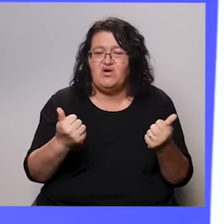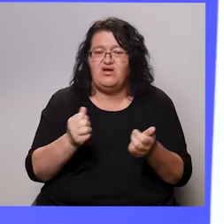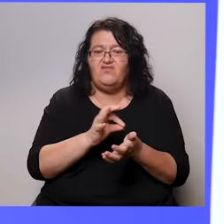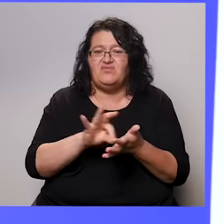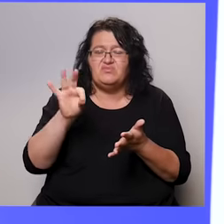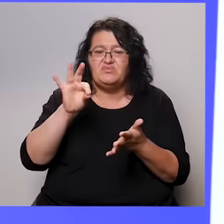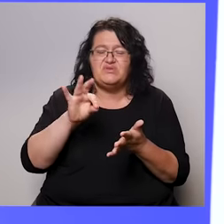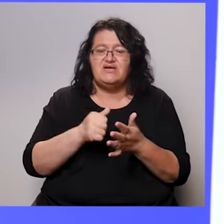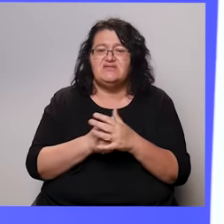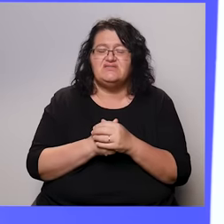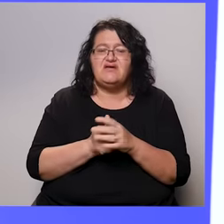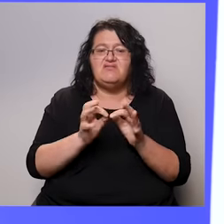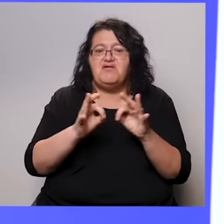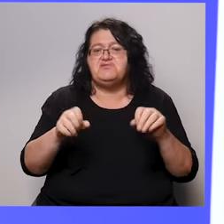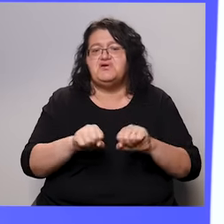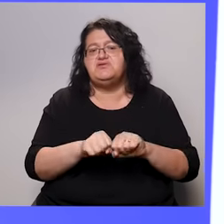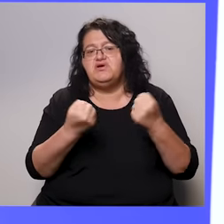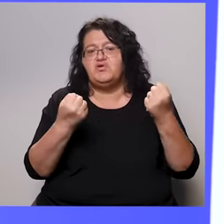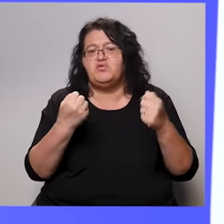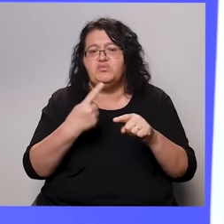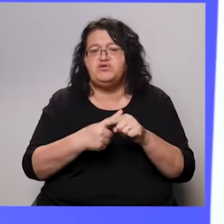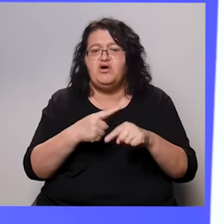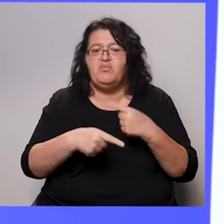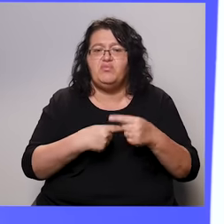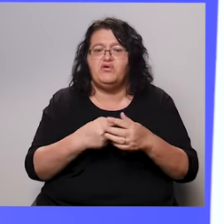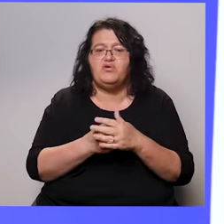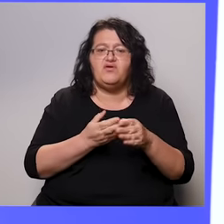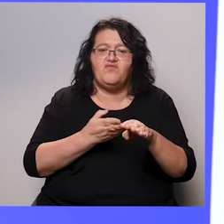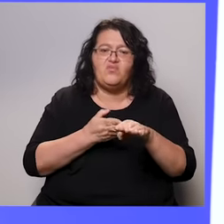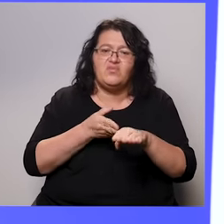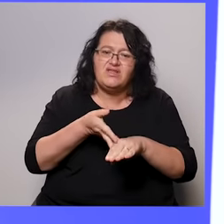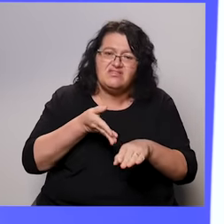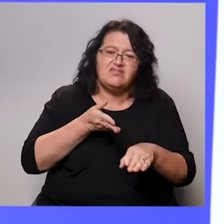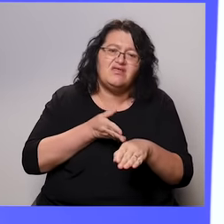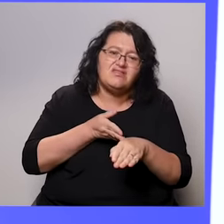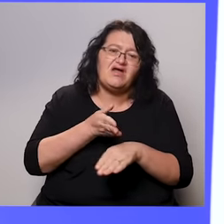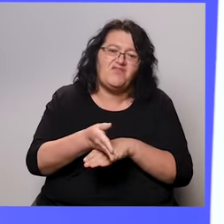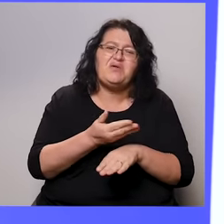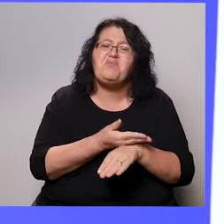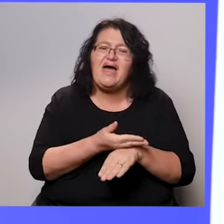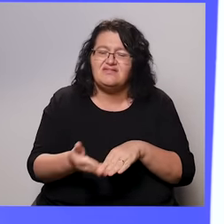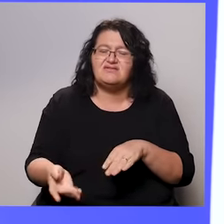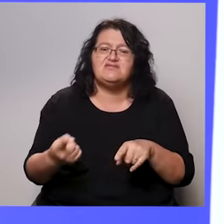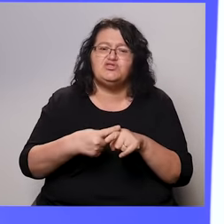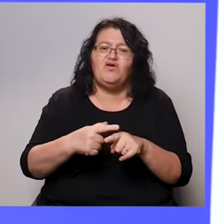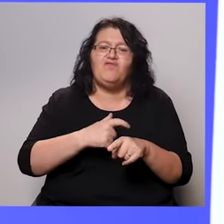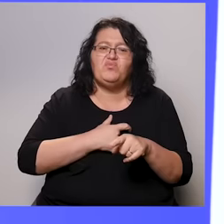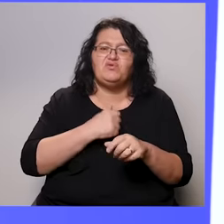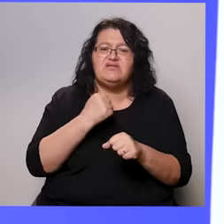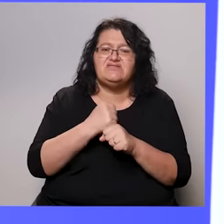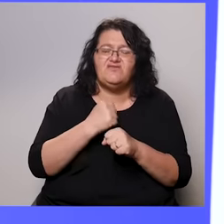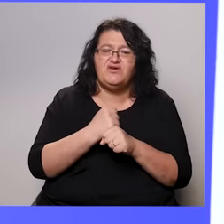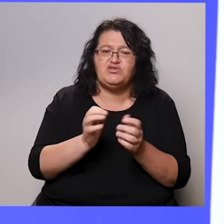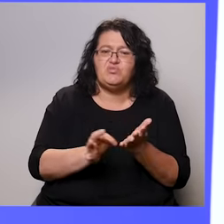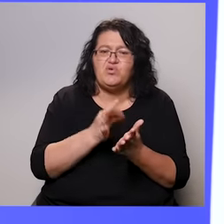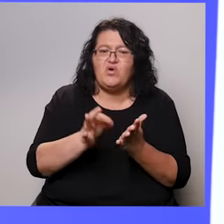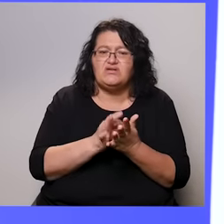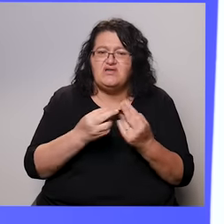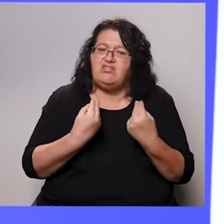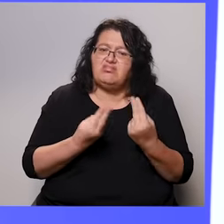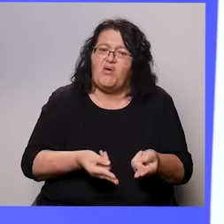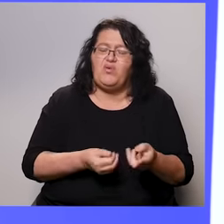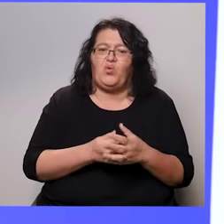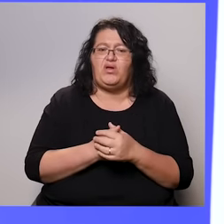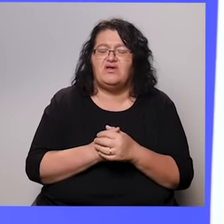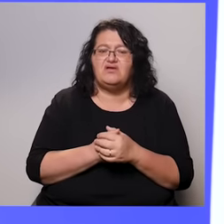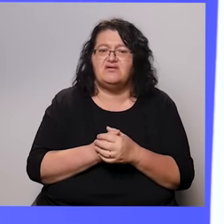cu celălalt tip de ață, ața se rupe și apoi vom interveni ulterior și vom putea să coasem la loc